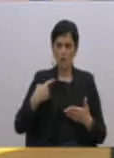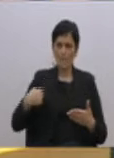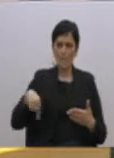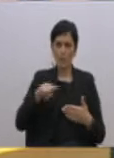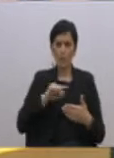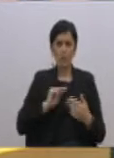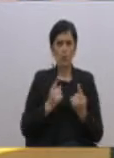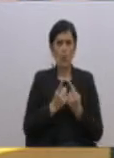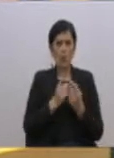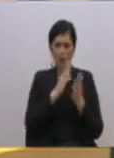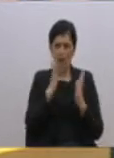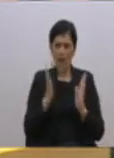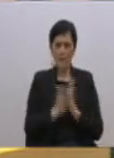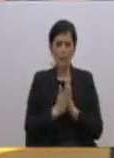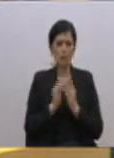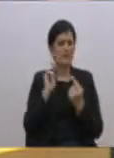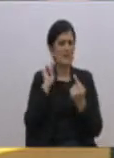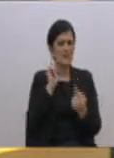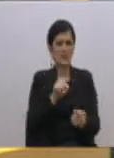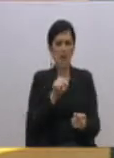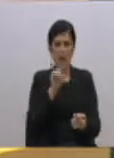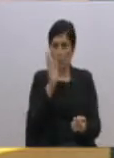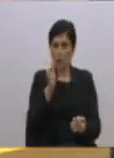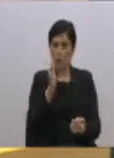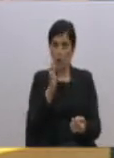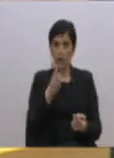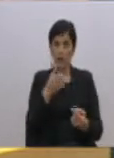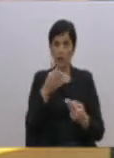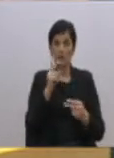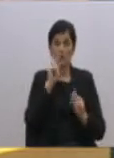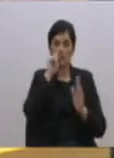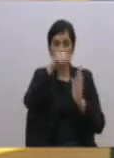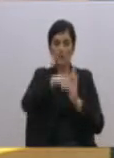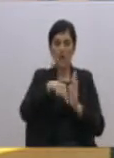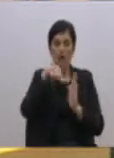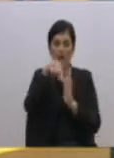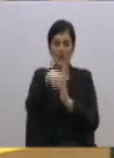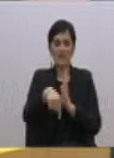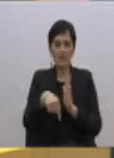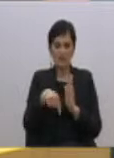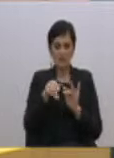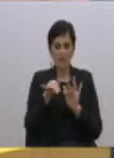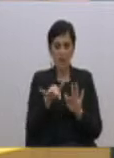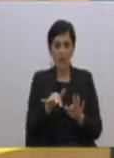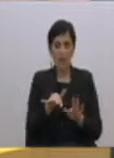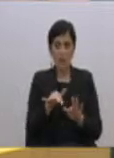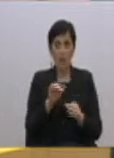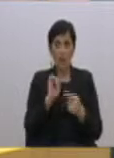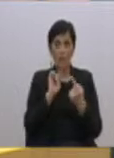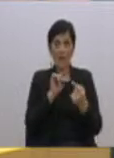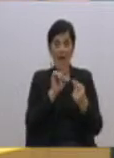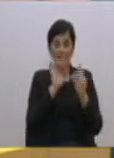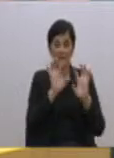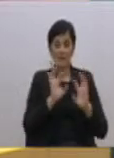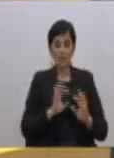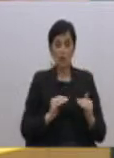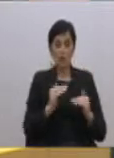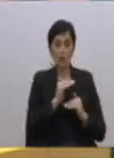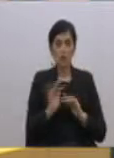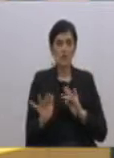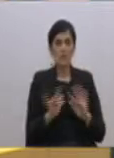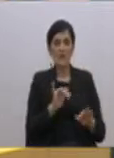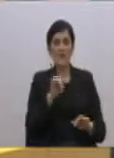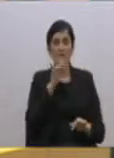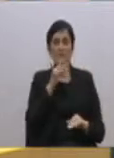absolutul ăla țin alb de ghihneba, chirurgiul lui Ceareb, am să cumepși, და ანტიკონსტიტუციური ქმედებებით